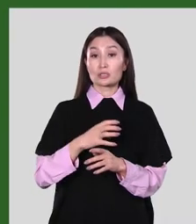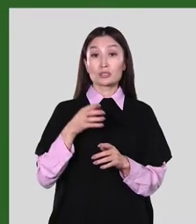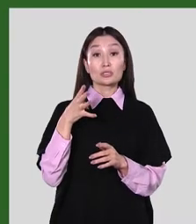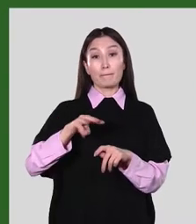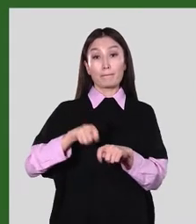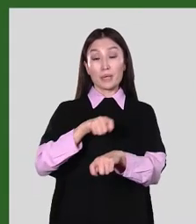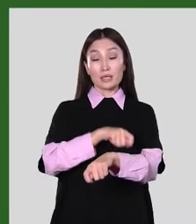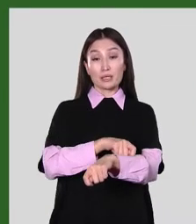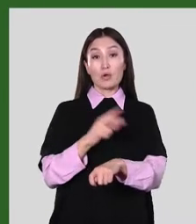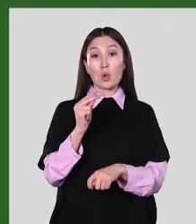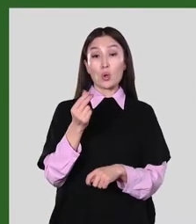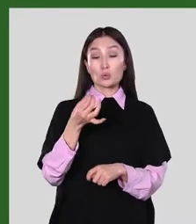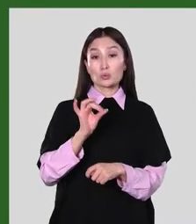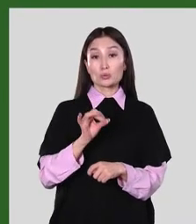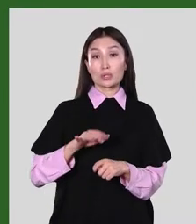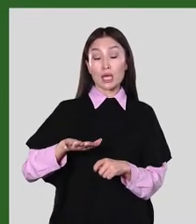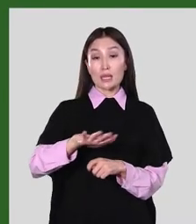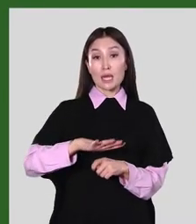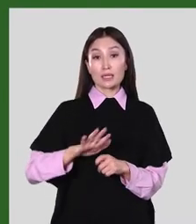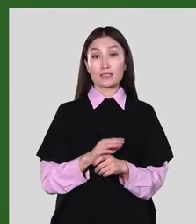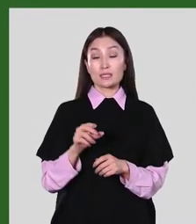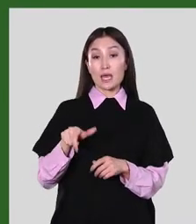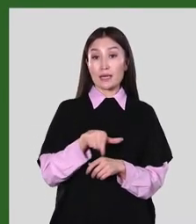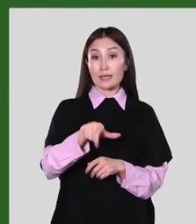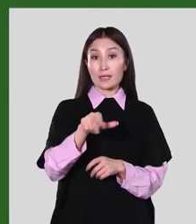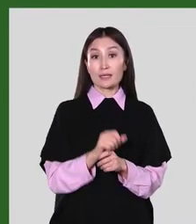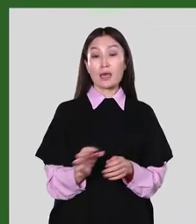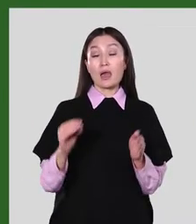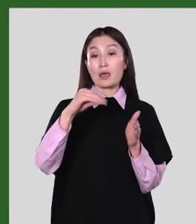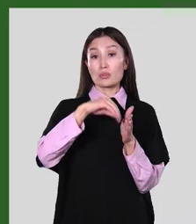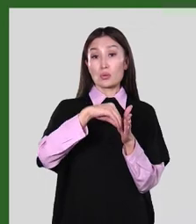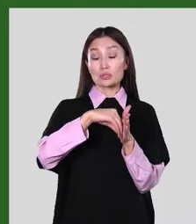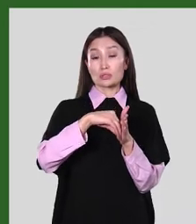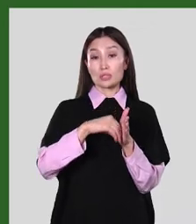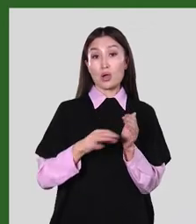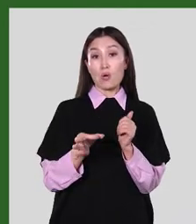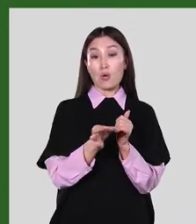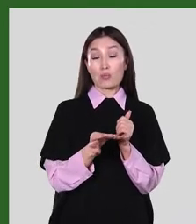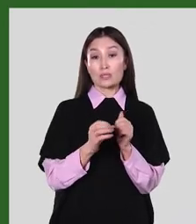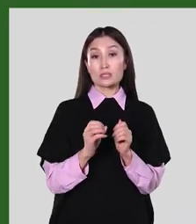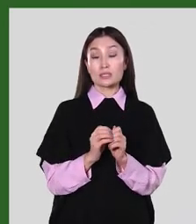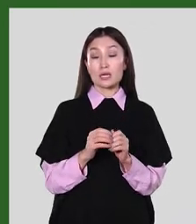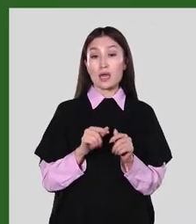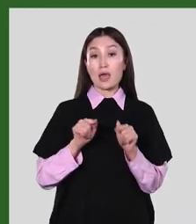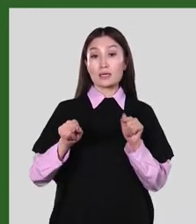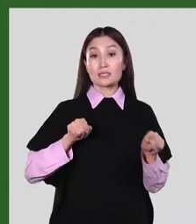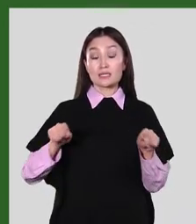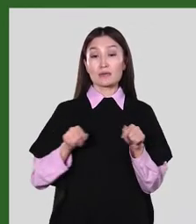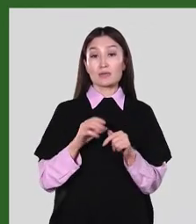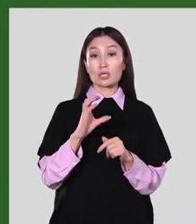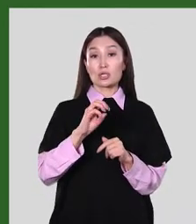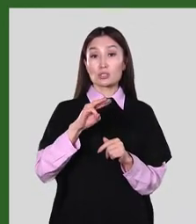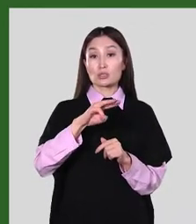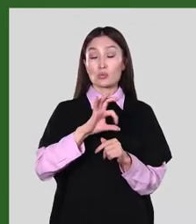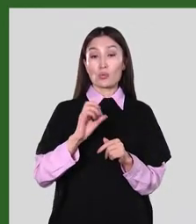реки чушкой долины в нижней своей части относятся к области рассеивания стока